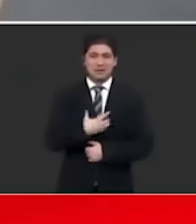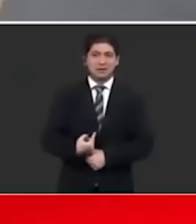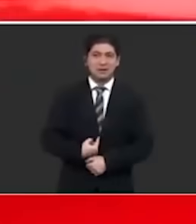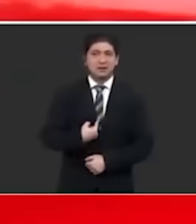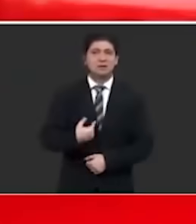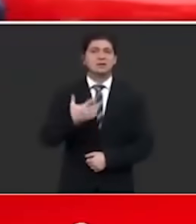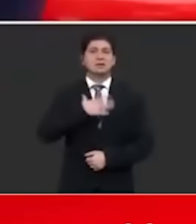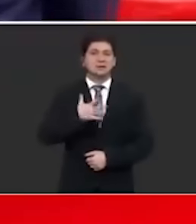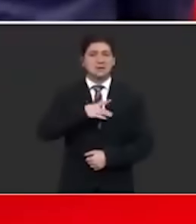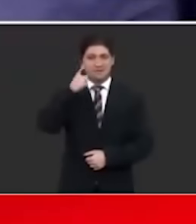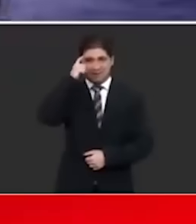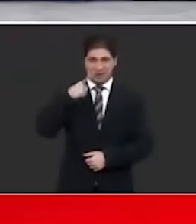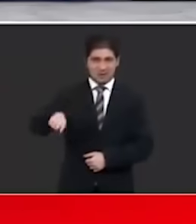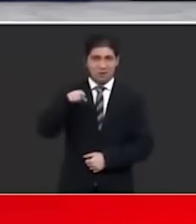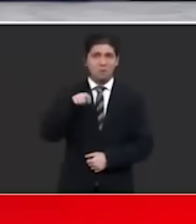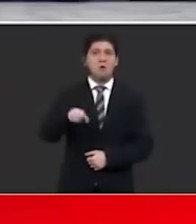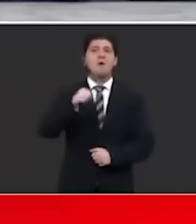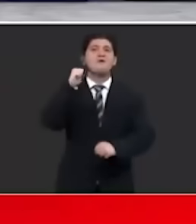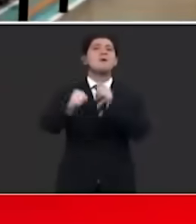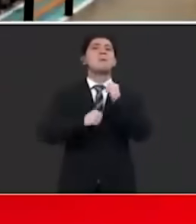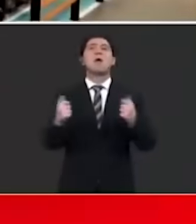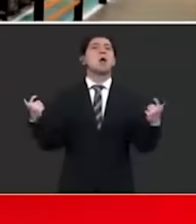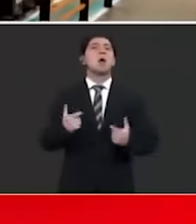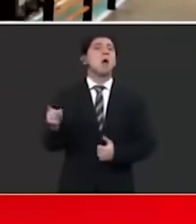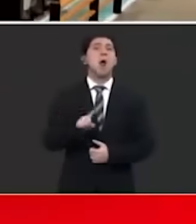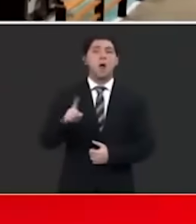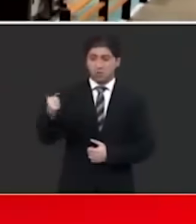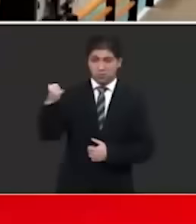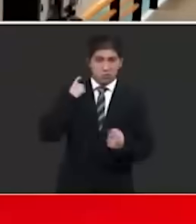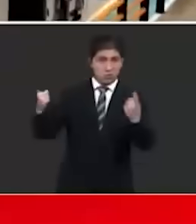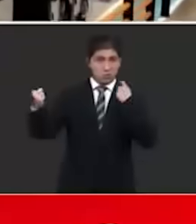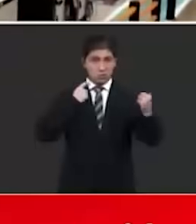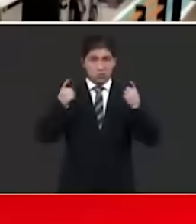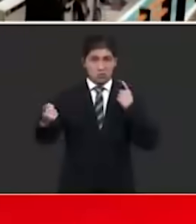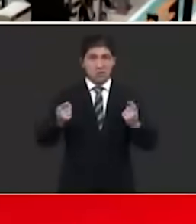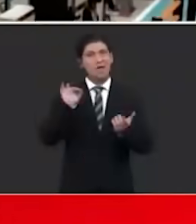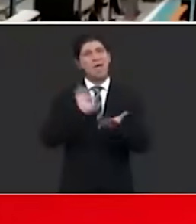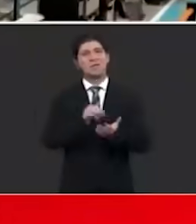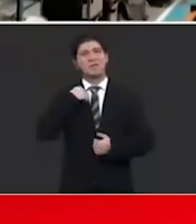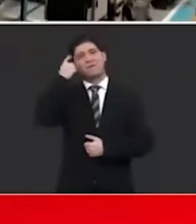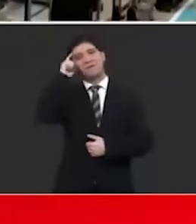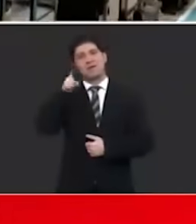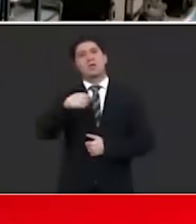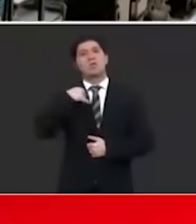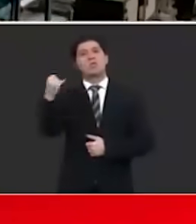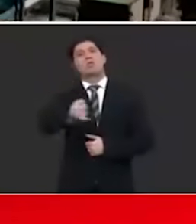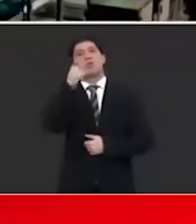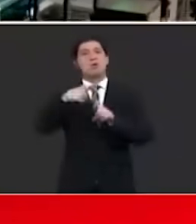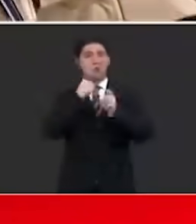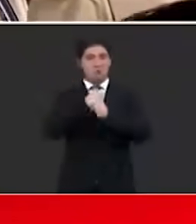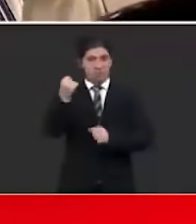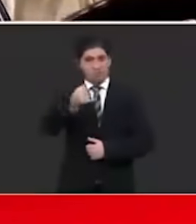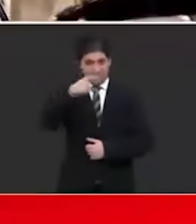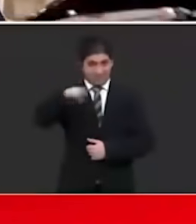ile bunun fabrikası nerede diyerek aklınca dalga geçtiği TOGG